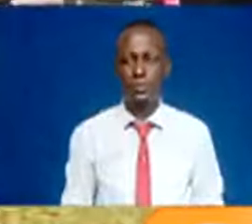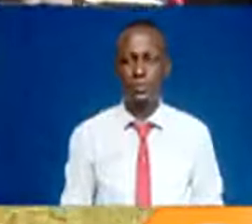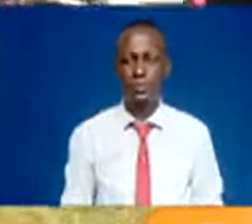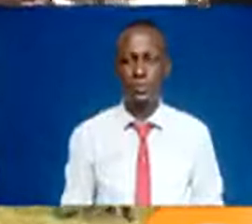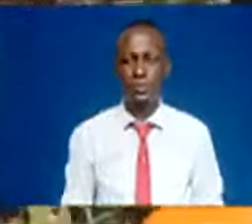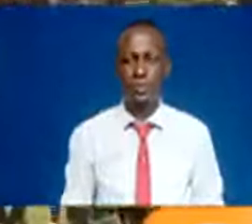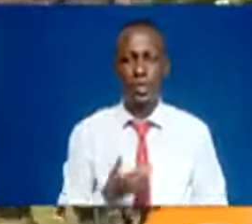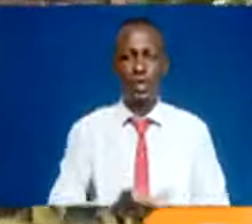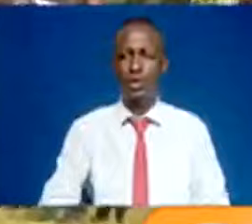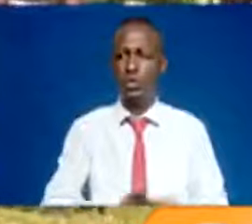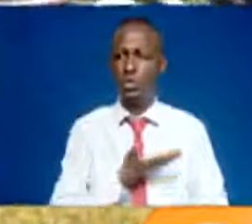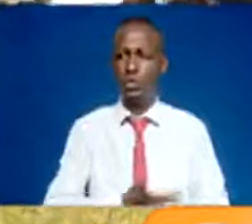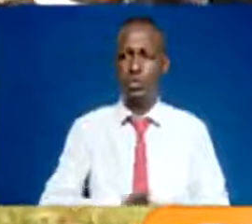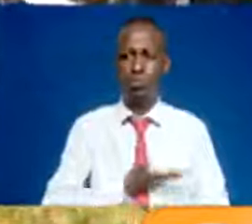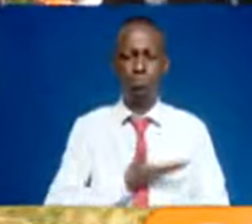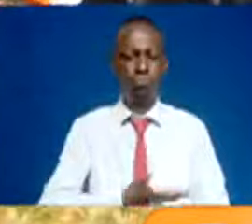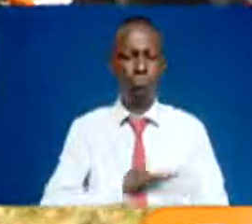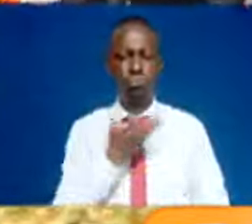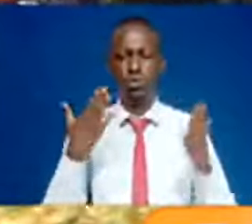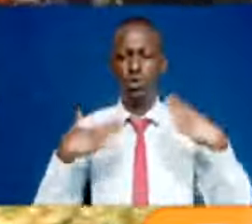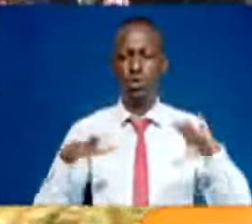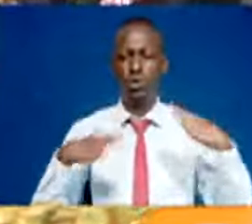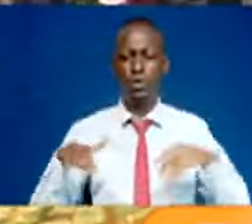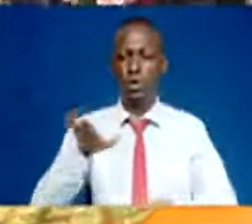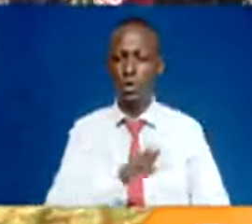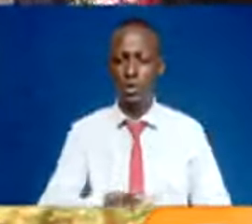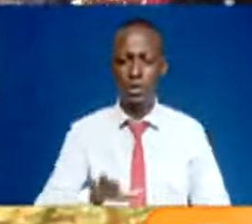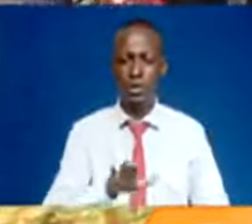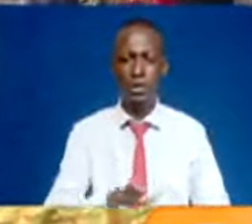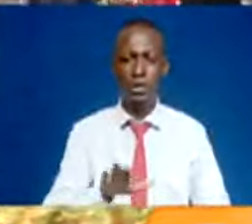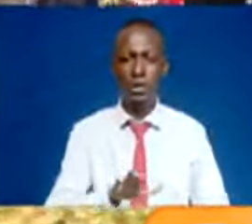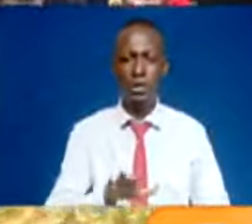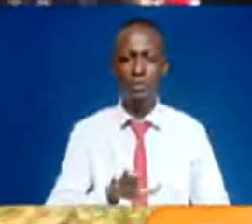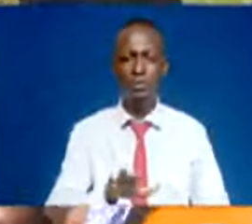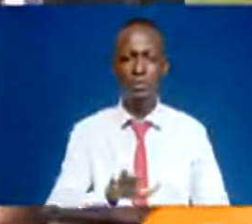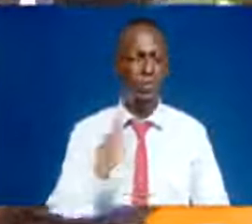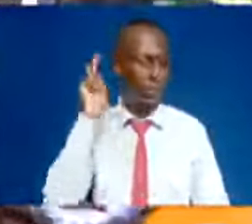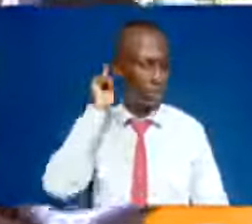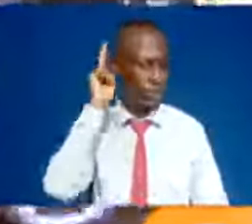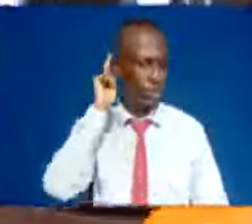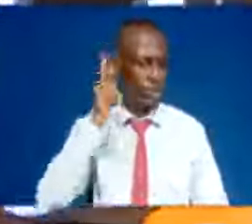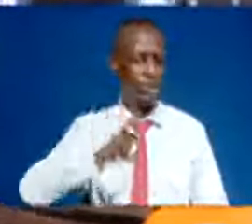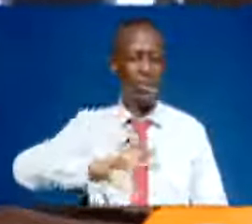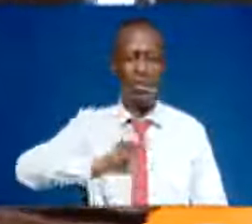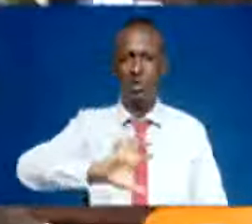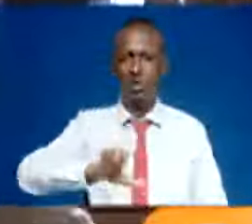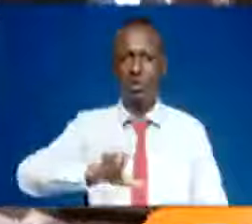Ni ghadhabu za wakazi wa kijiji cha Bokimai eneo la Tabaka Mugirango Kusini,